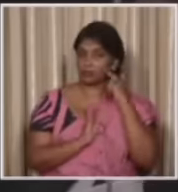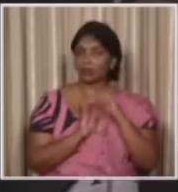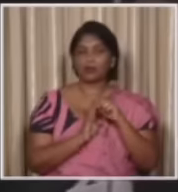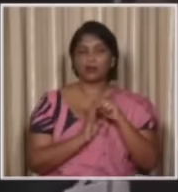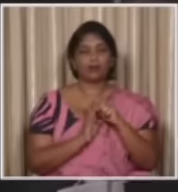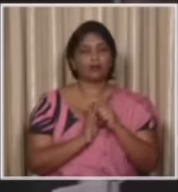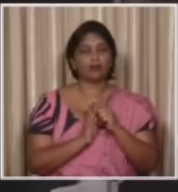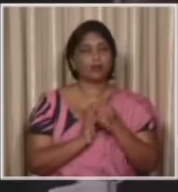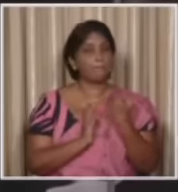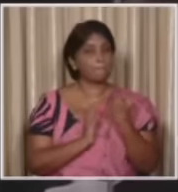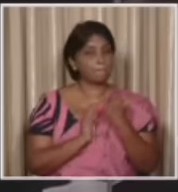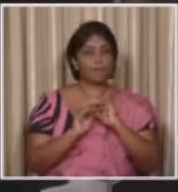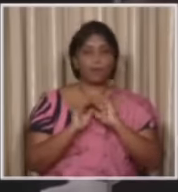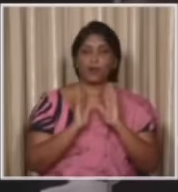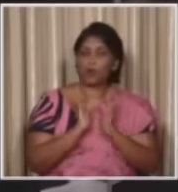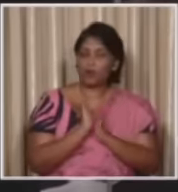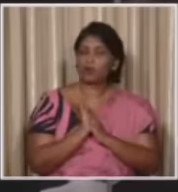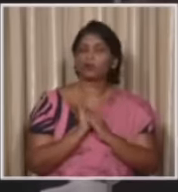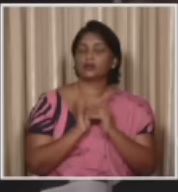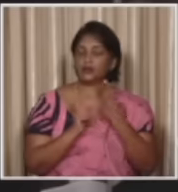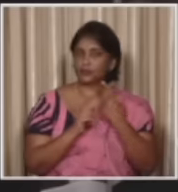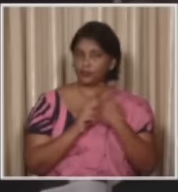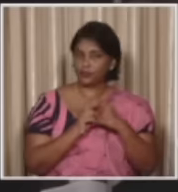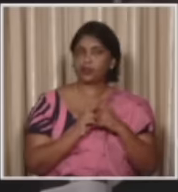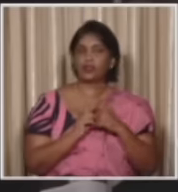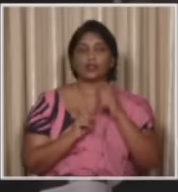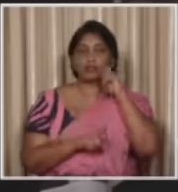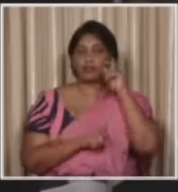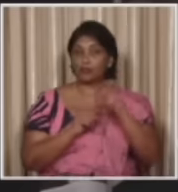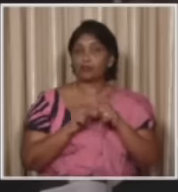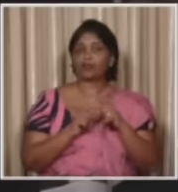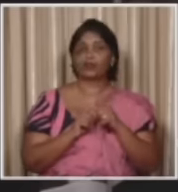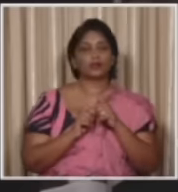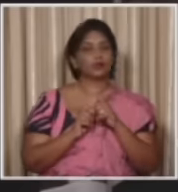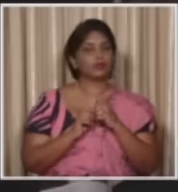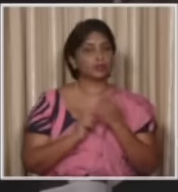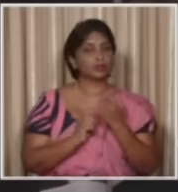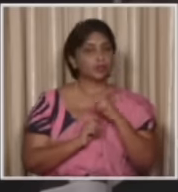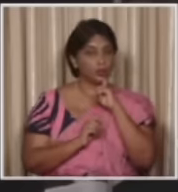පරිහාර හා බලතල සම්බන්ධයෙන් විනා ජනතාවගේ අධිකරණ බලය